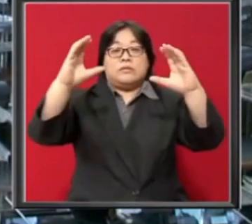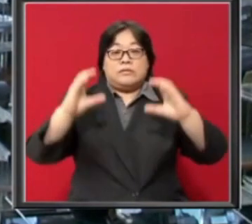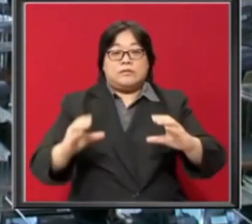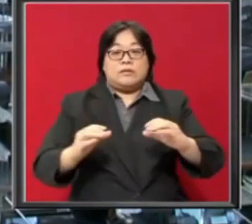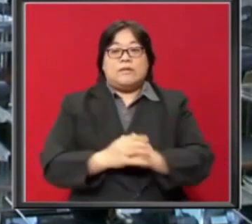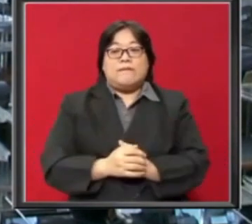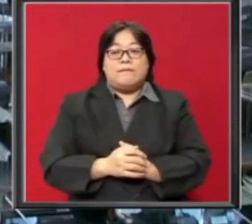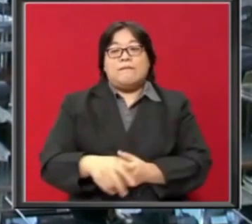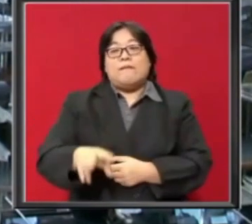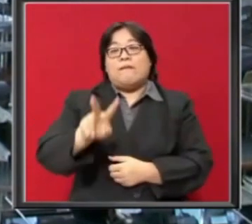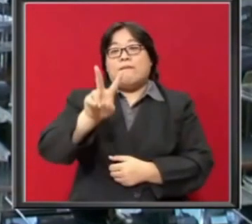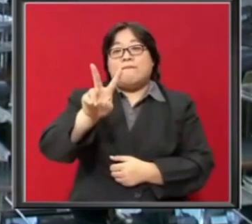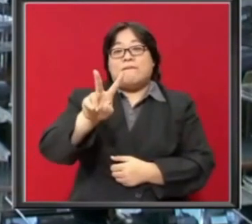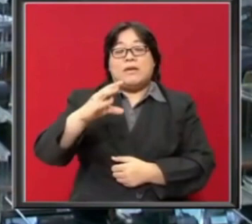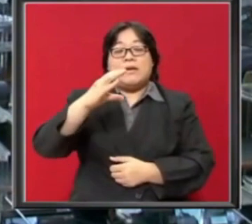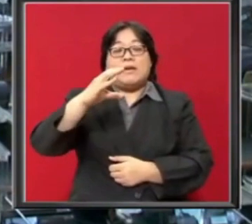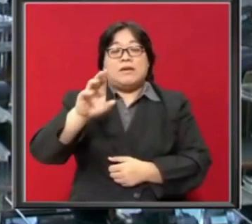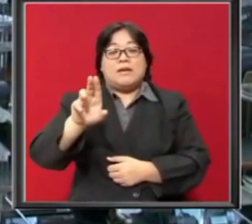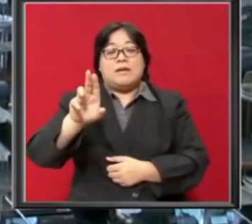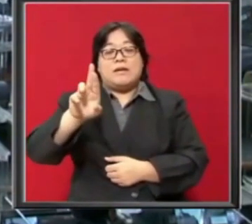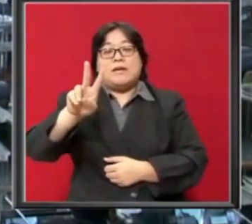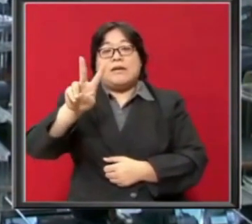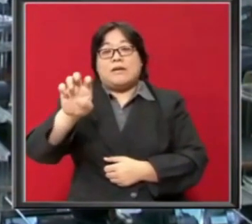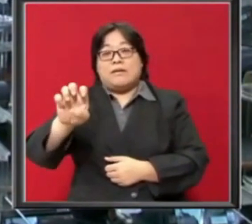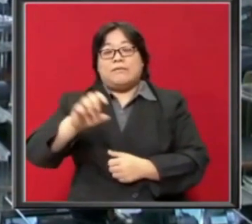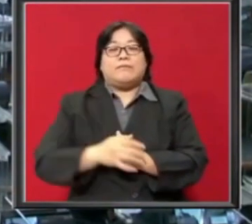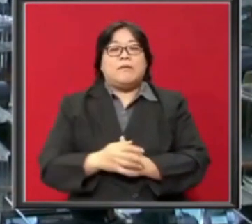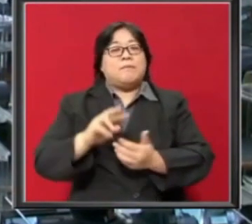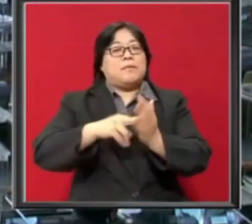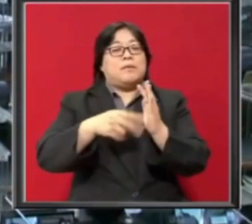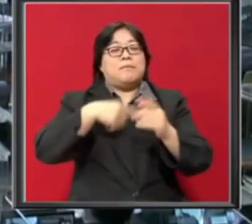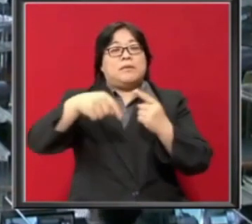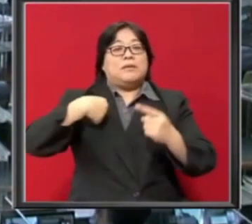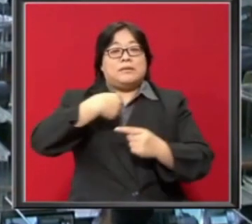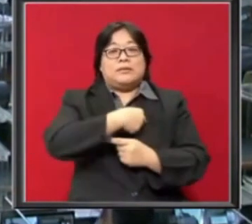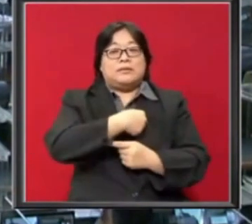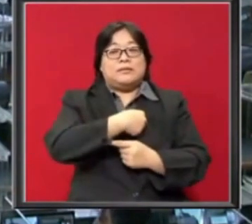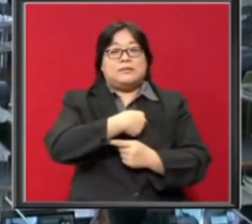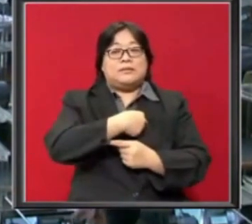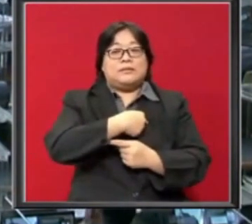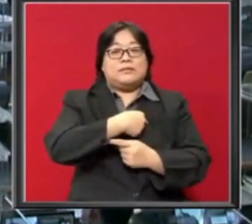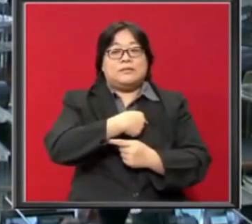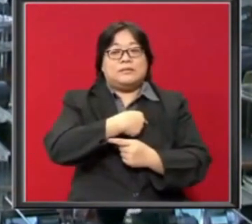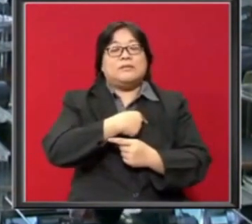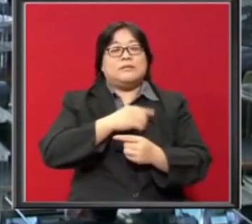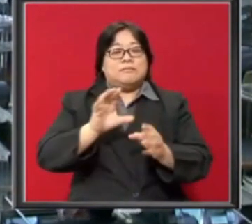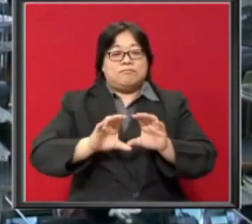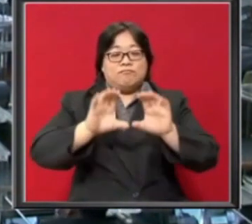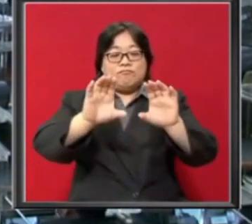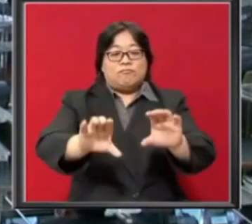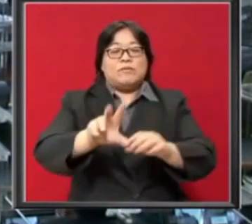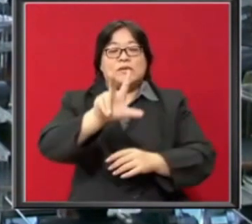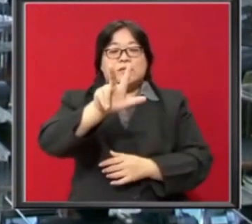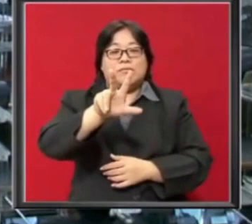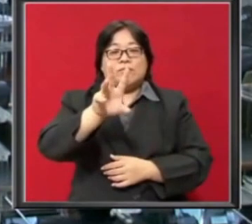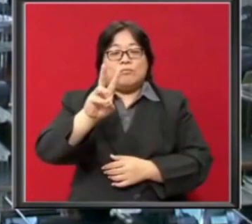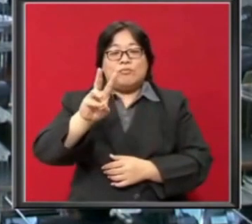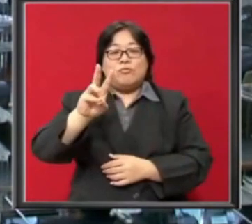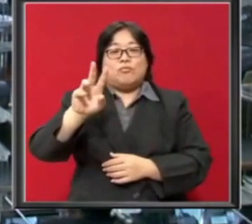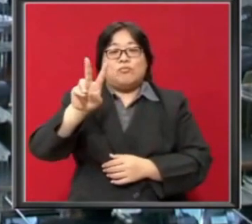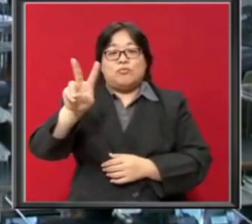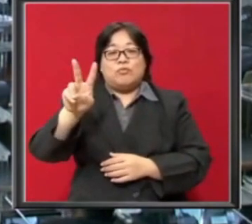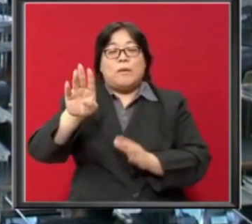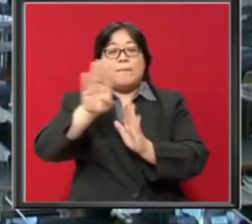kaedah vcf yaitu apabila kita berikan 322 billion dia akan melonjakkan